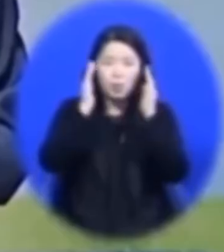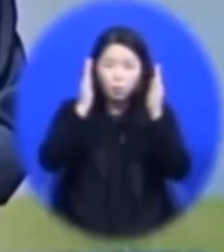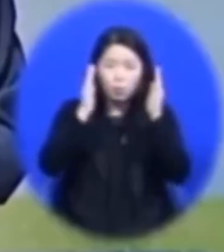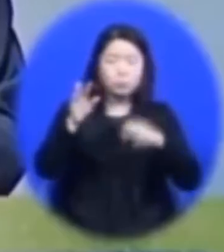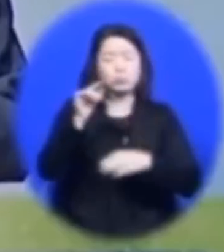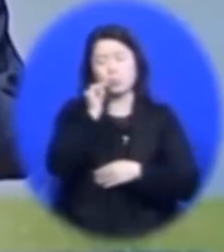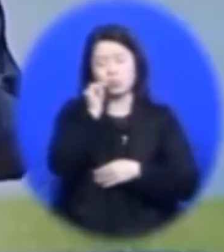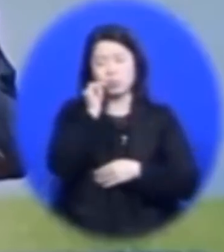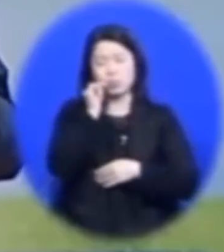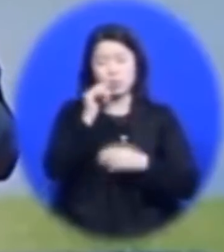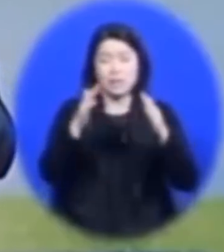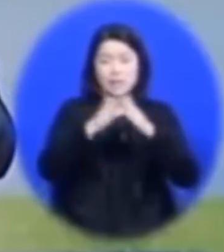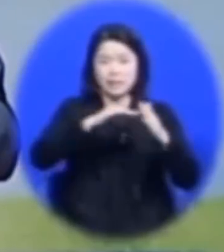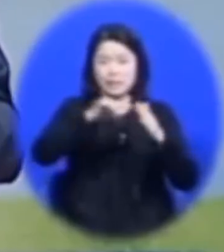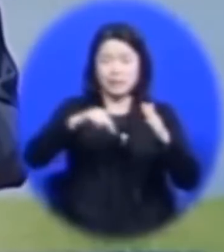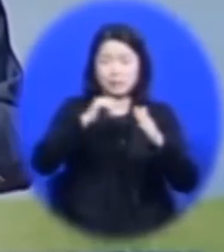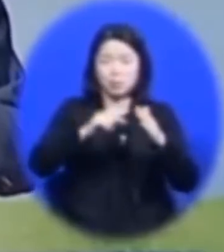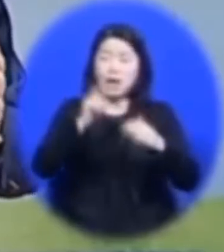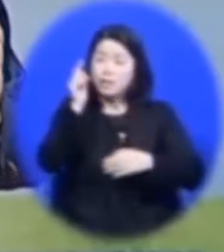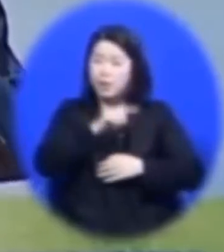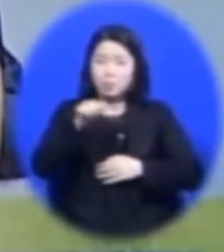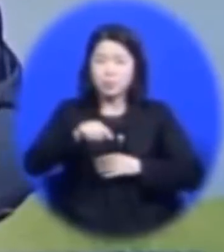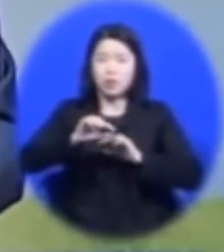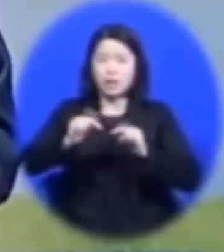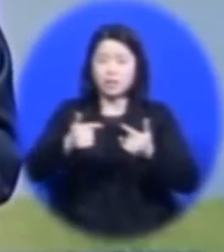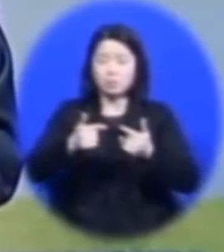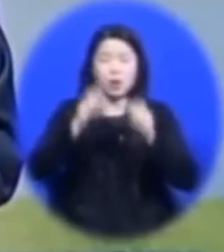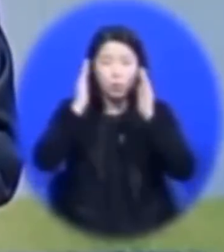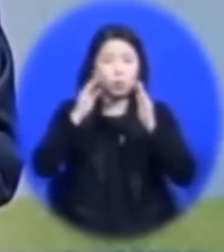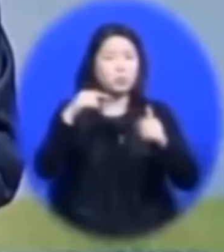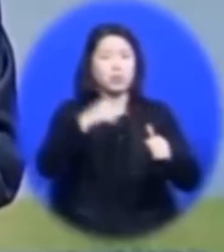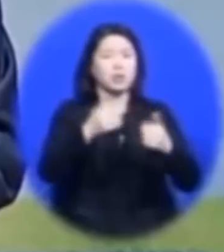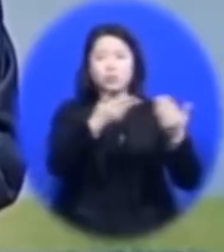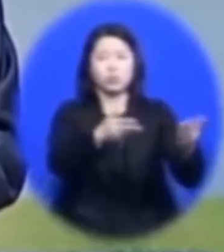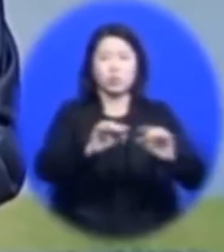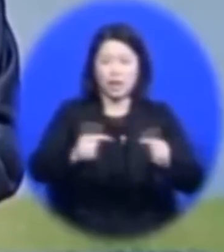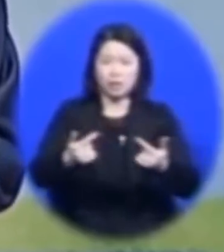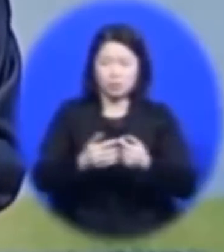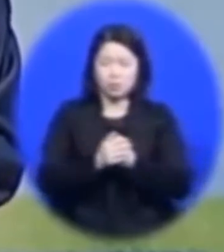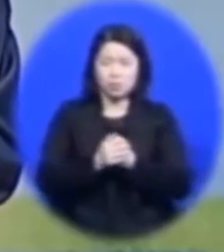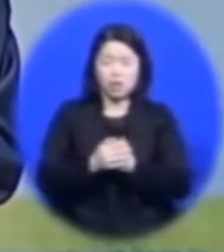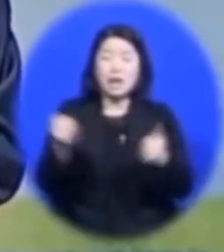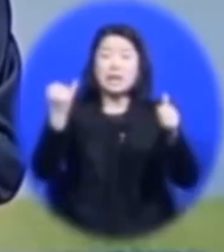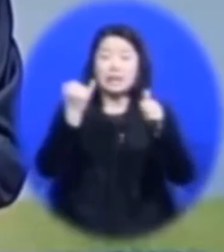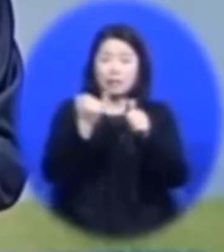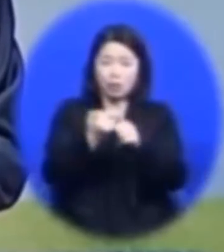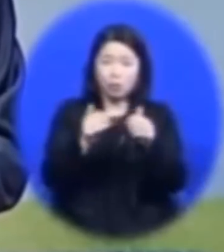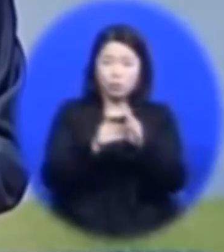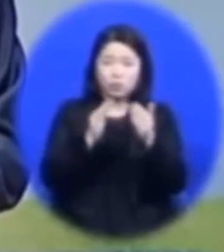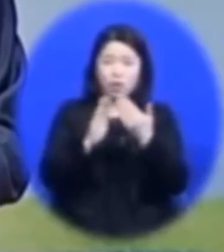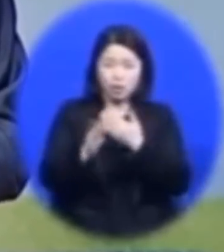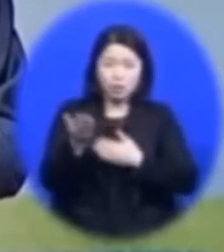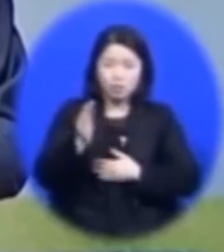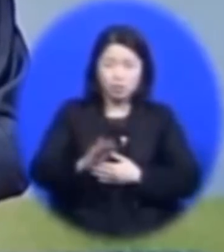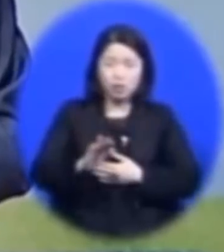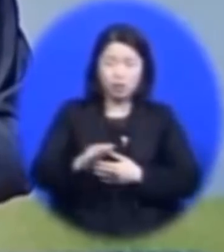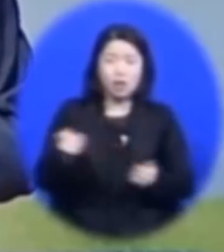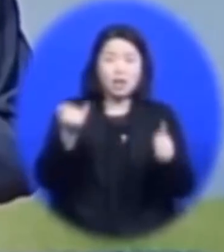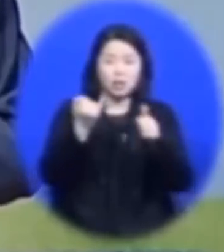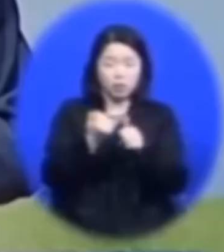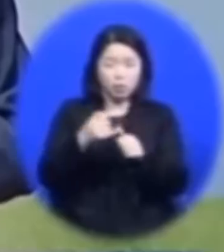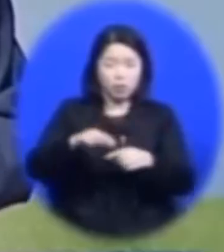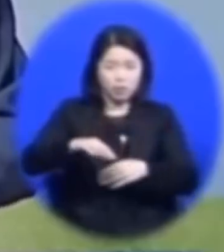못했어요 집안 형편이 나쁜 것도 아닌데 공부를 시키지 않았습니다 결혼을 했는데 결혼 첫날부터